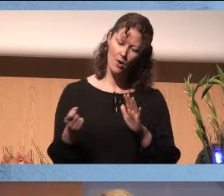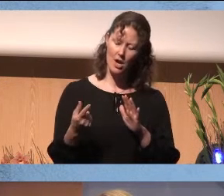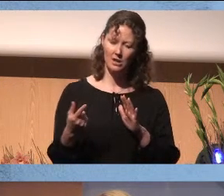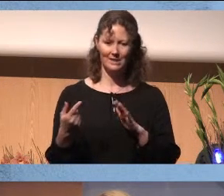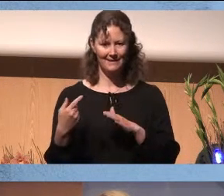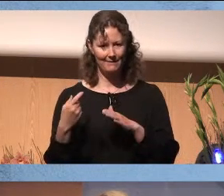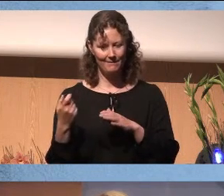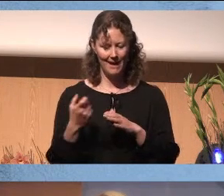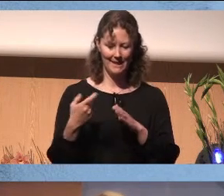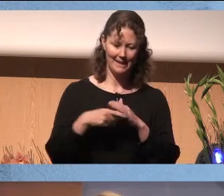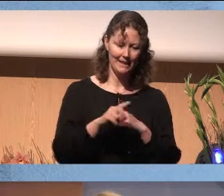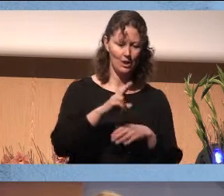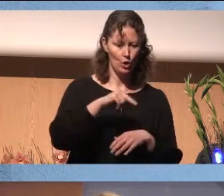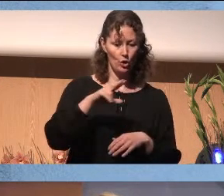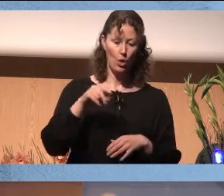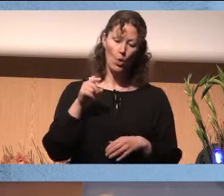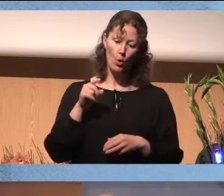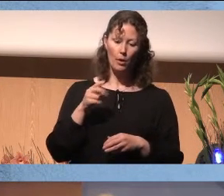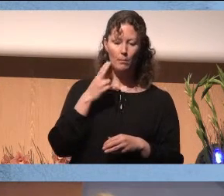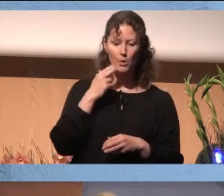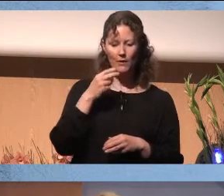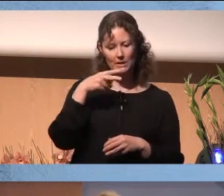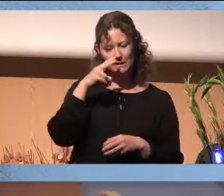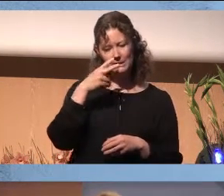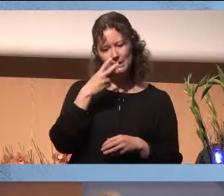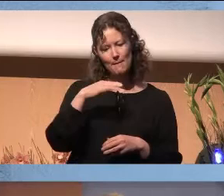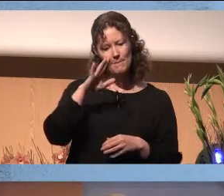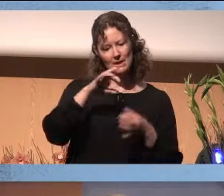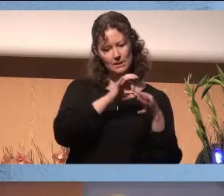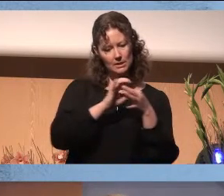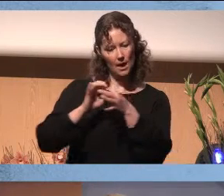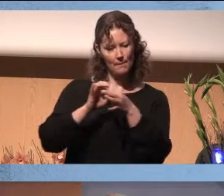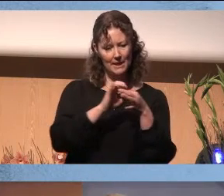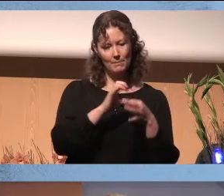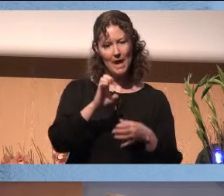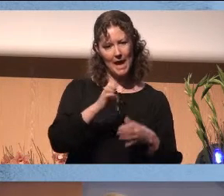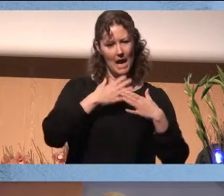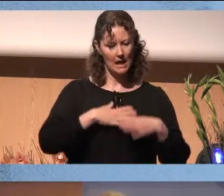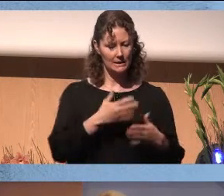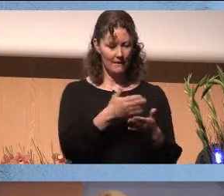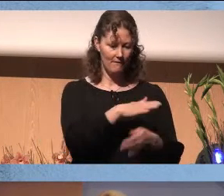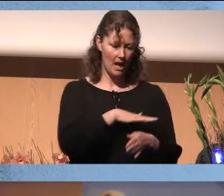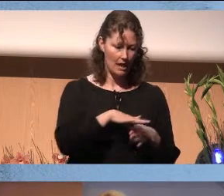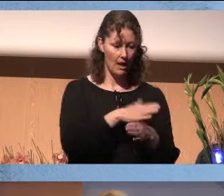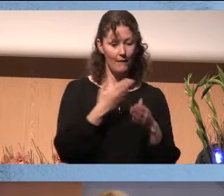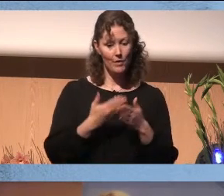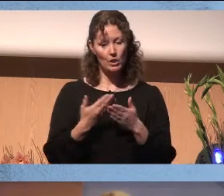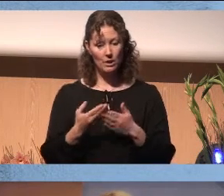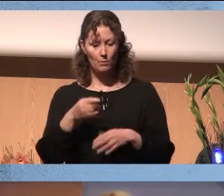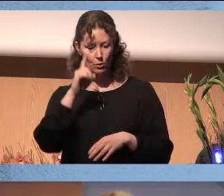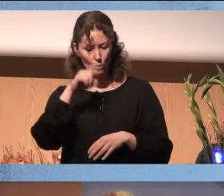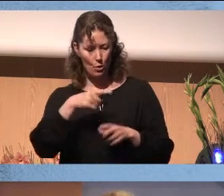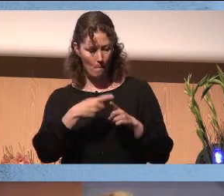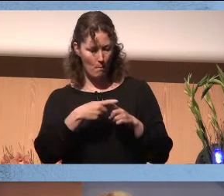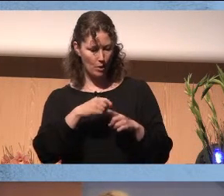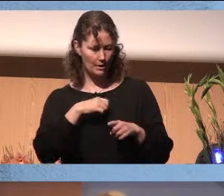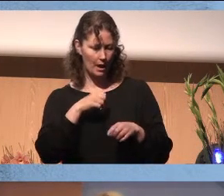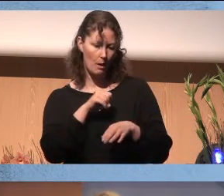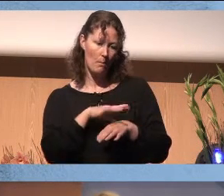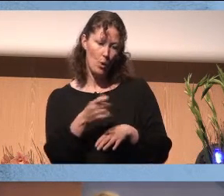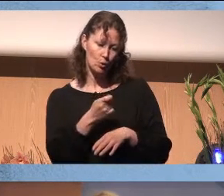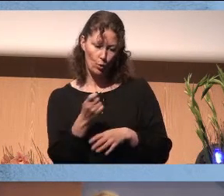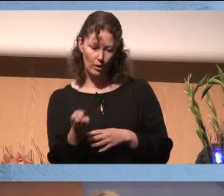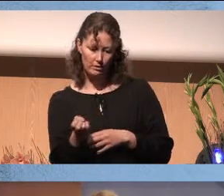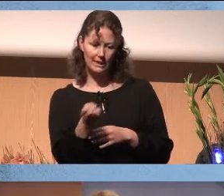Norge. Og som vi prøver å se mer I sammenheng med e-helsefeltet. For eksempel å kunne måle sitt eget blodsukker og